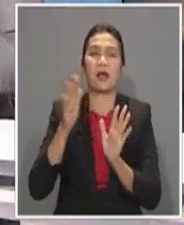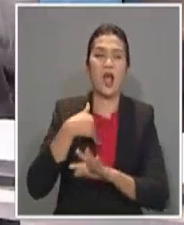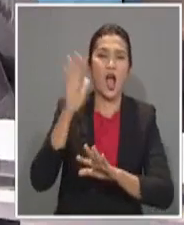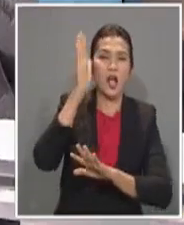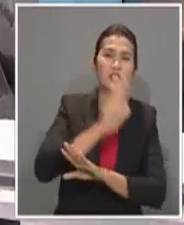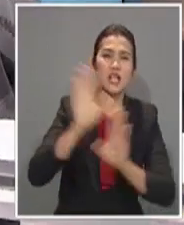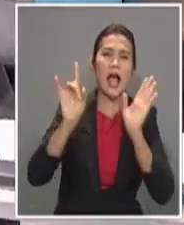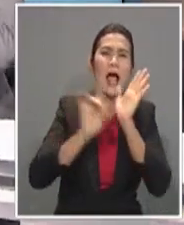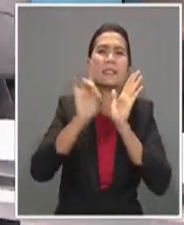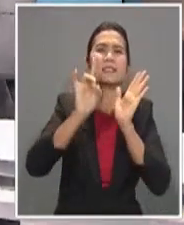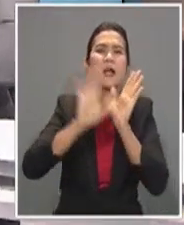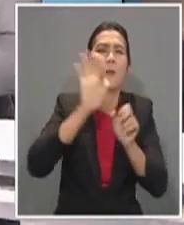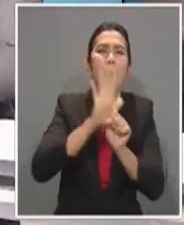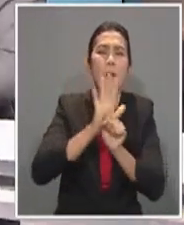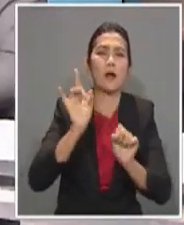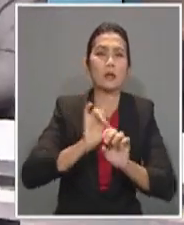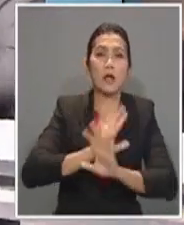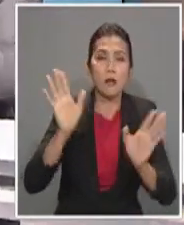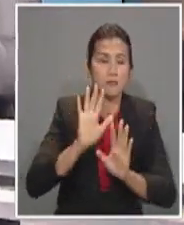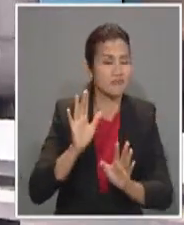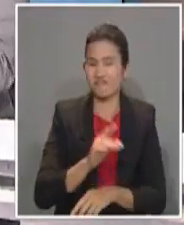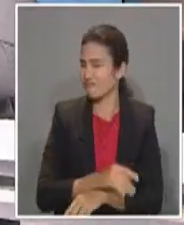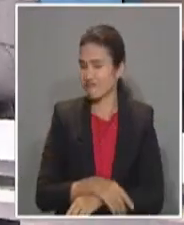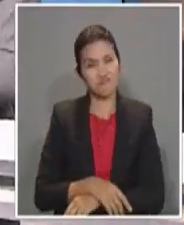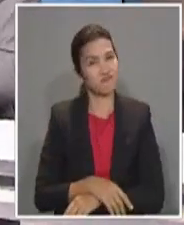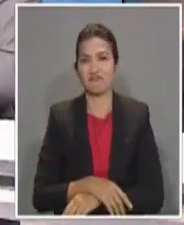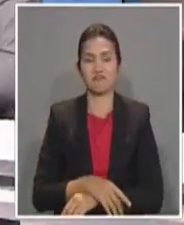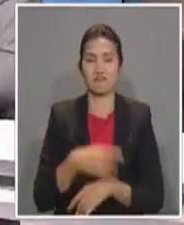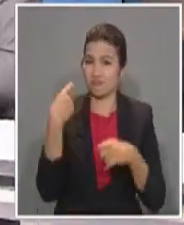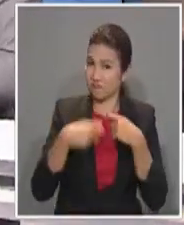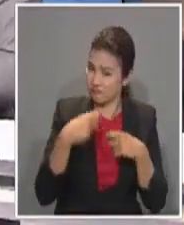ครั้งเดียวเลิกพอข้อจริงมันไม่ได้เลิกนะฮะ